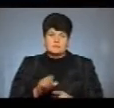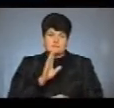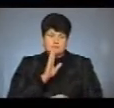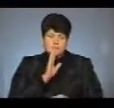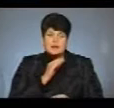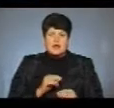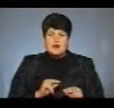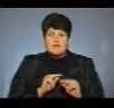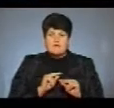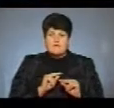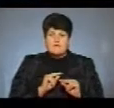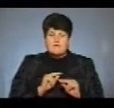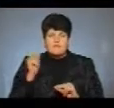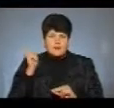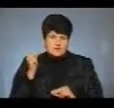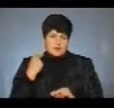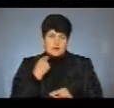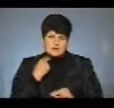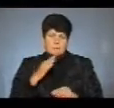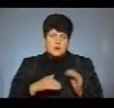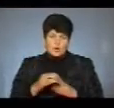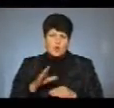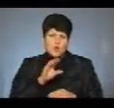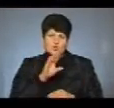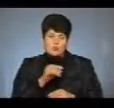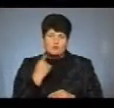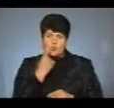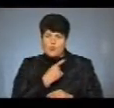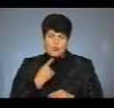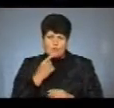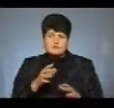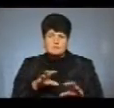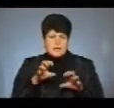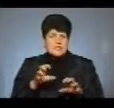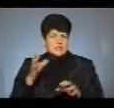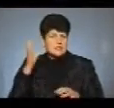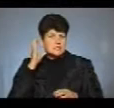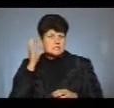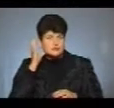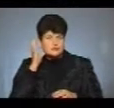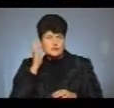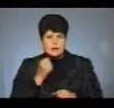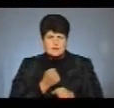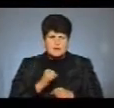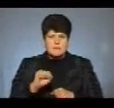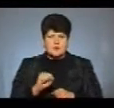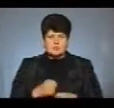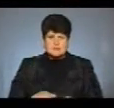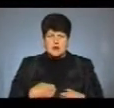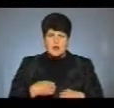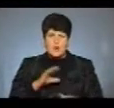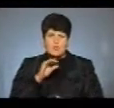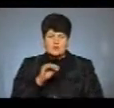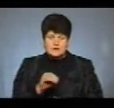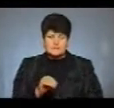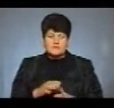вивчення англійської практикують розмовну мову, сприйняття мови на слух та долають страх говоріння. На тренінгу